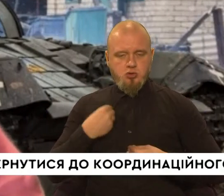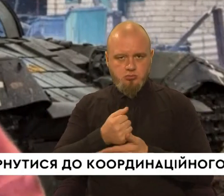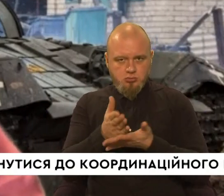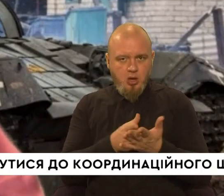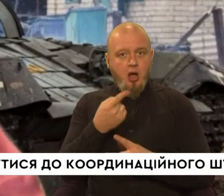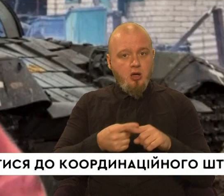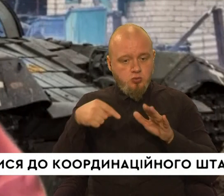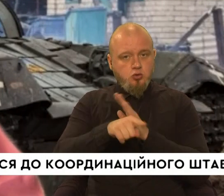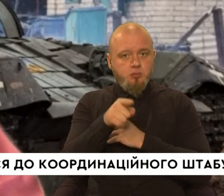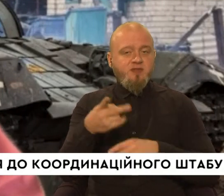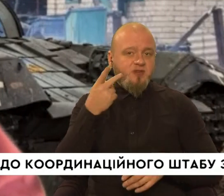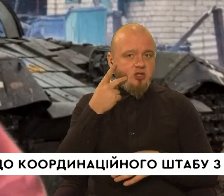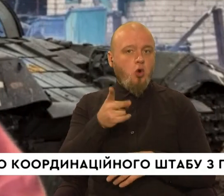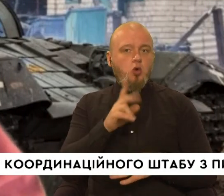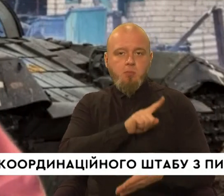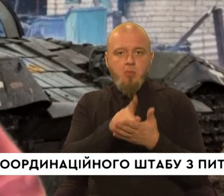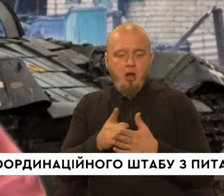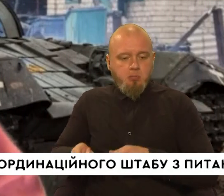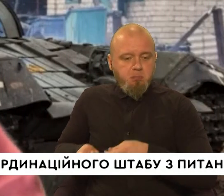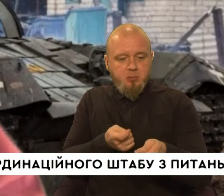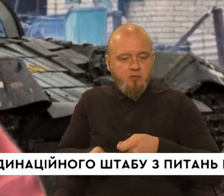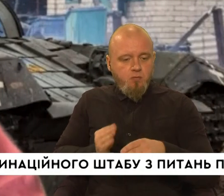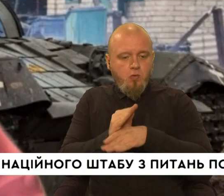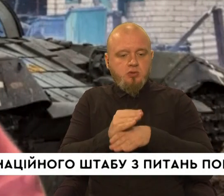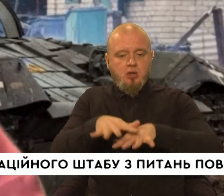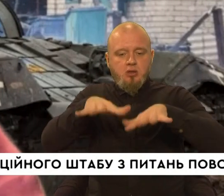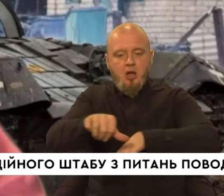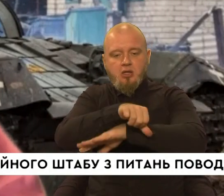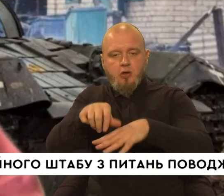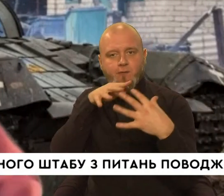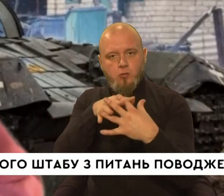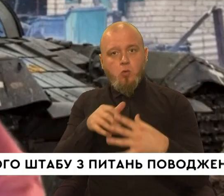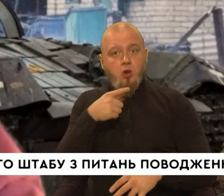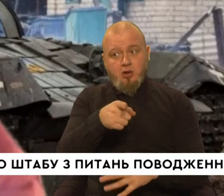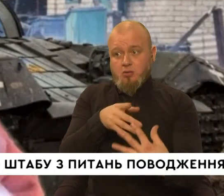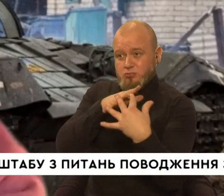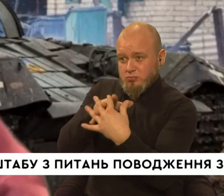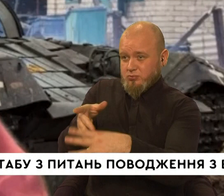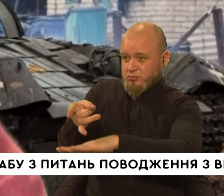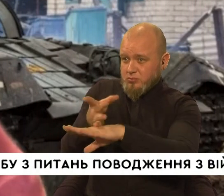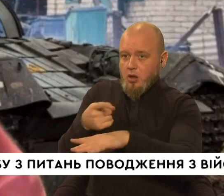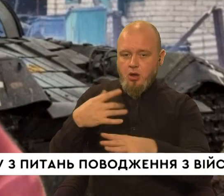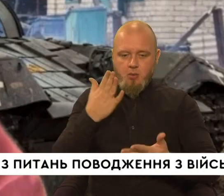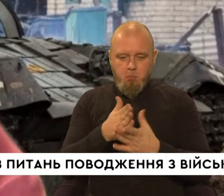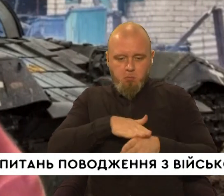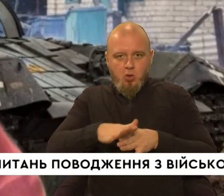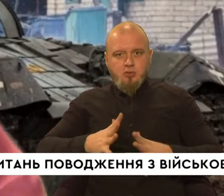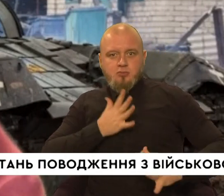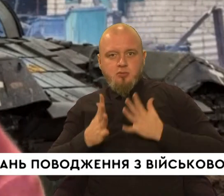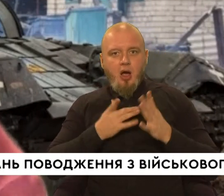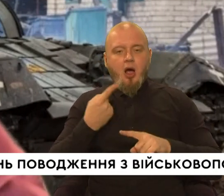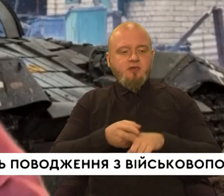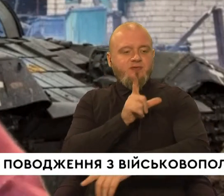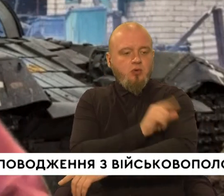це означає, що тобі весь час хтось має її підвозити на лінію фронту. Коли ти у бою, то ти сповнений адреналіну, але це втомлює.